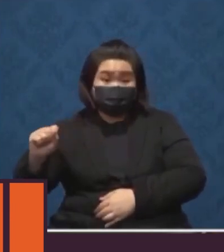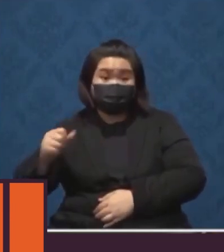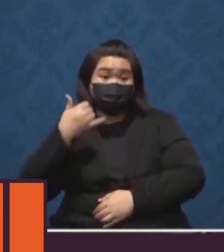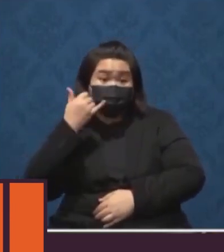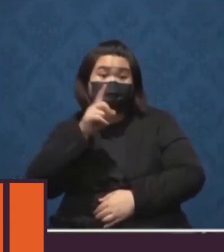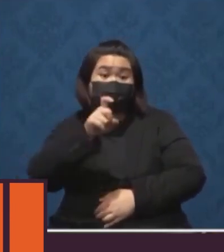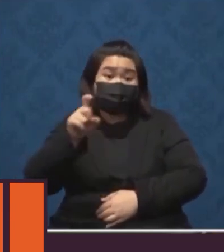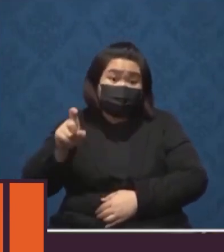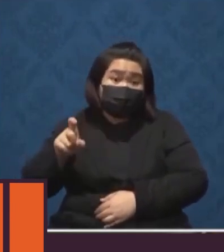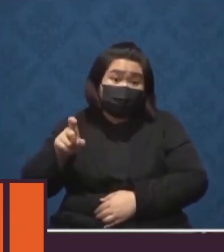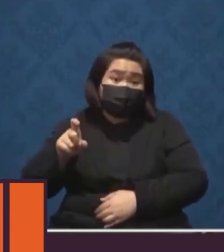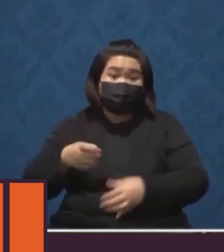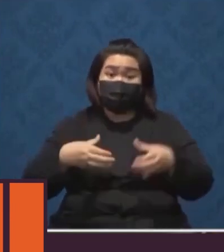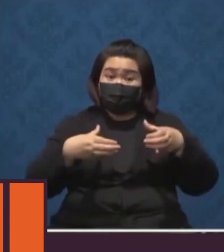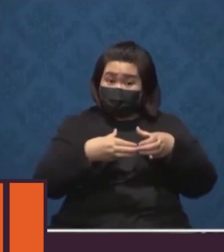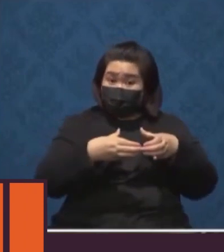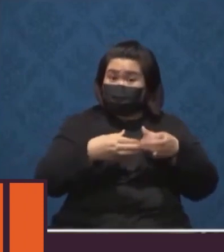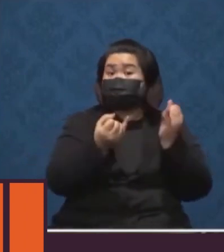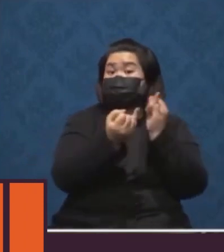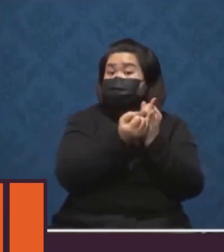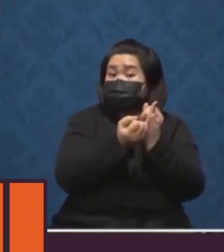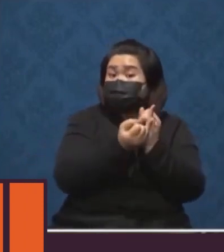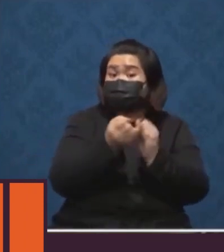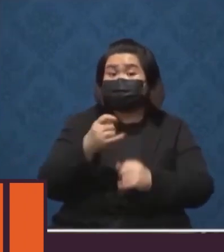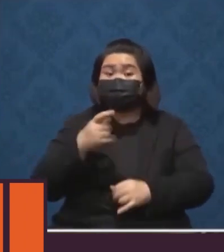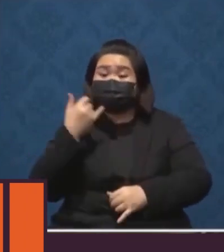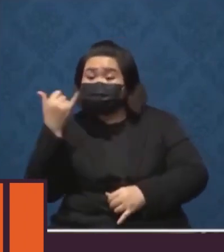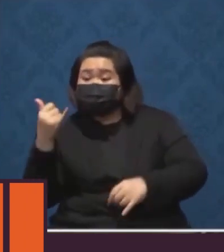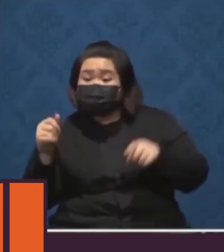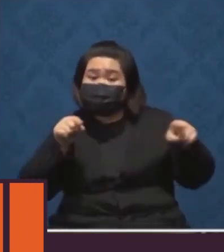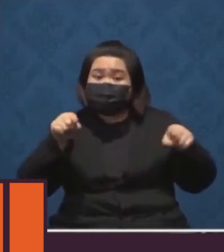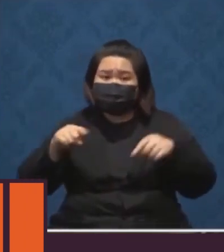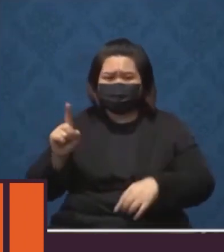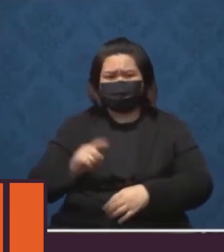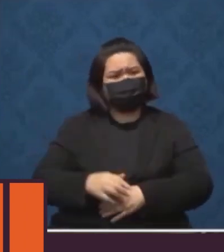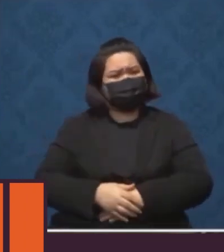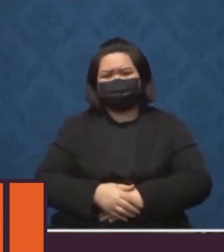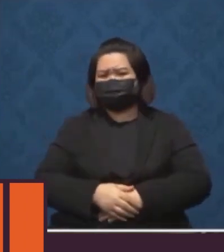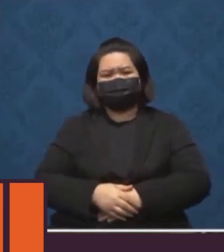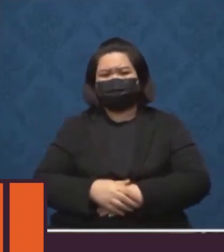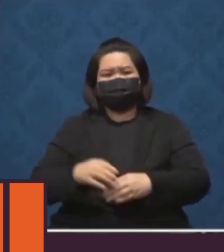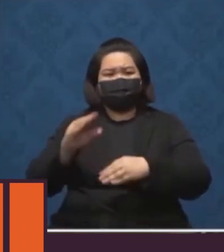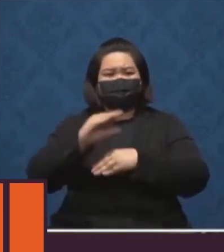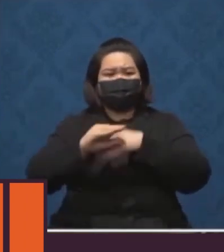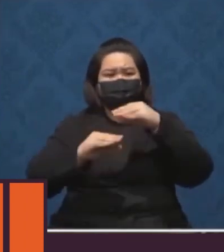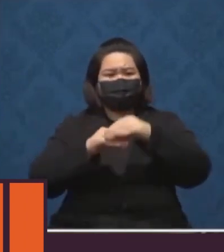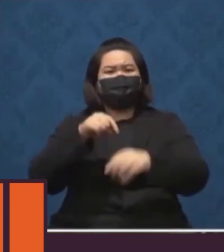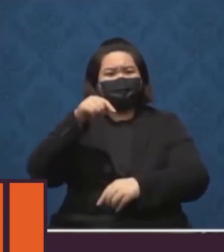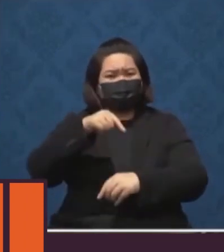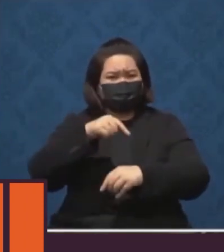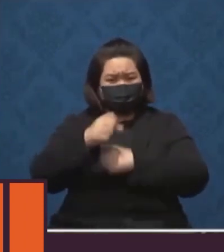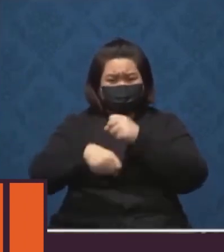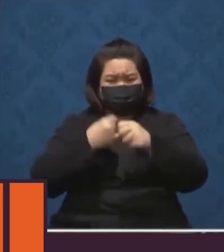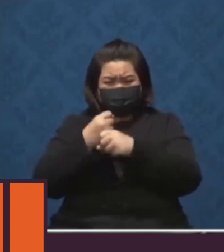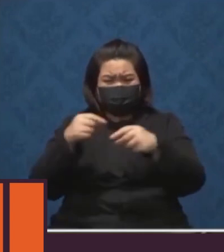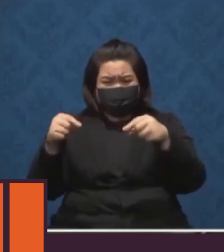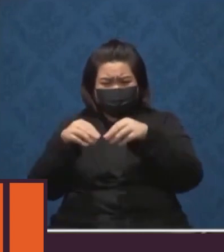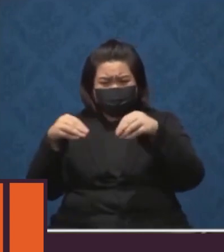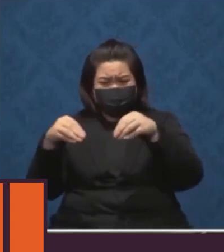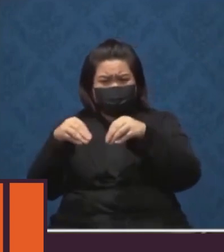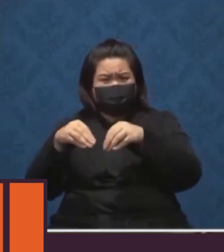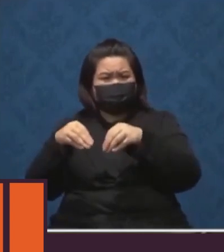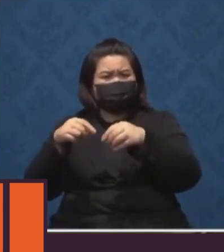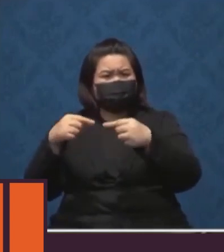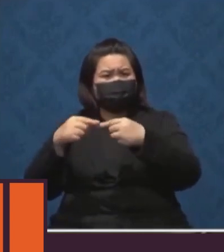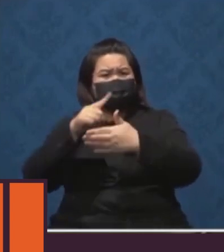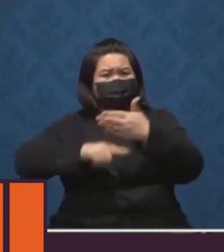เฉพาะขัสาวหกมได้กลุมนึ่นะetztเฉาะานfar Saf40 ปีทจะมีกเลือกตั้งอย่พ miesz assistant